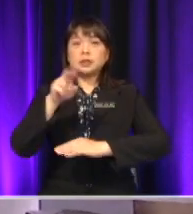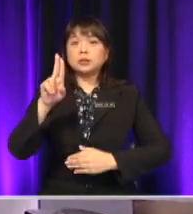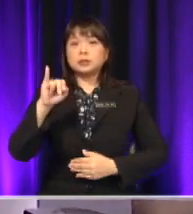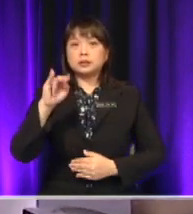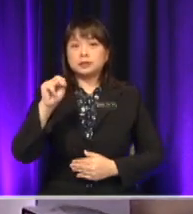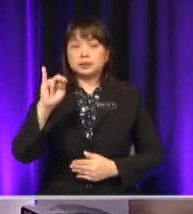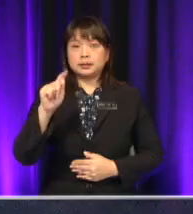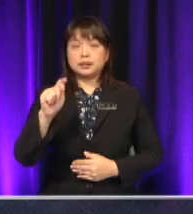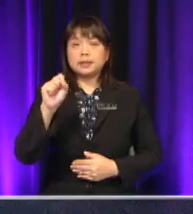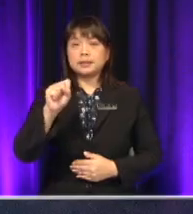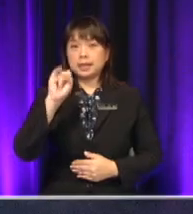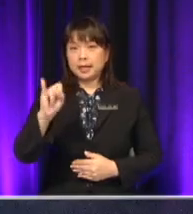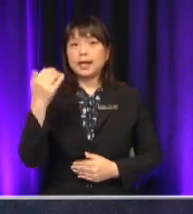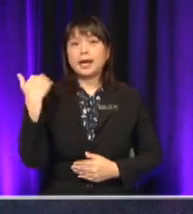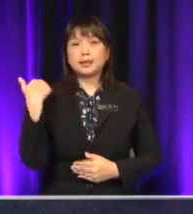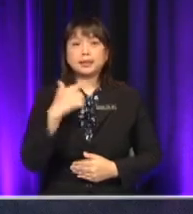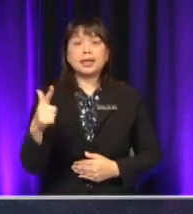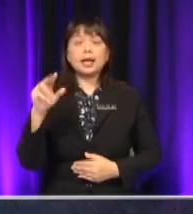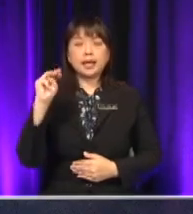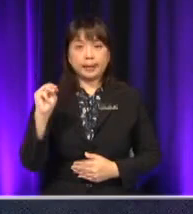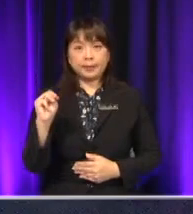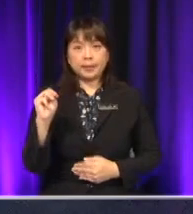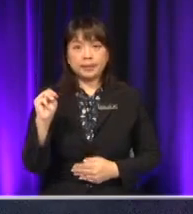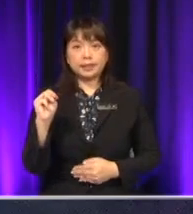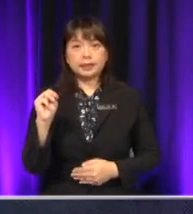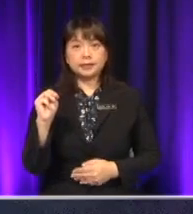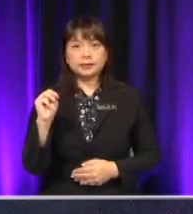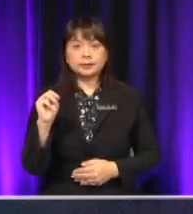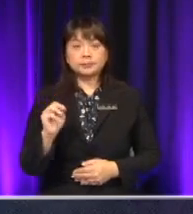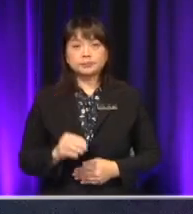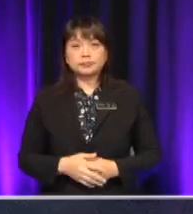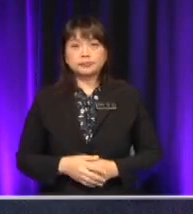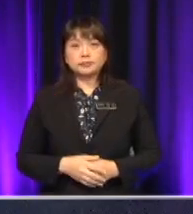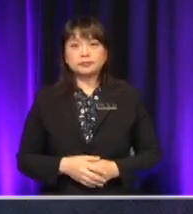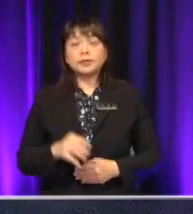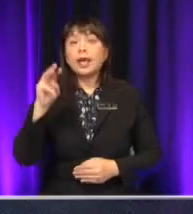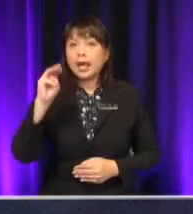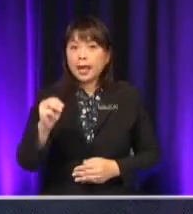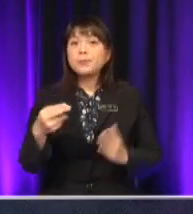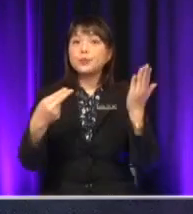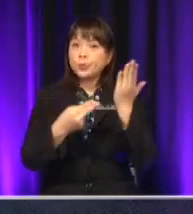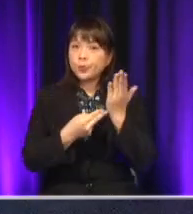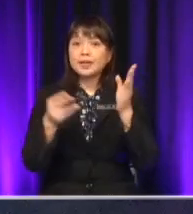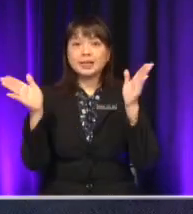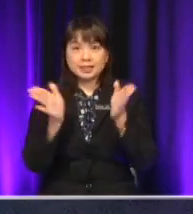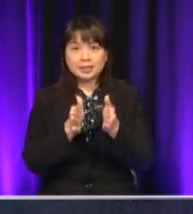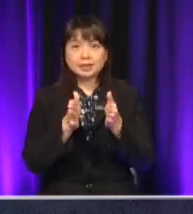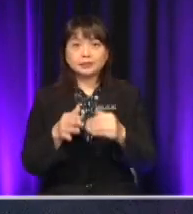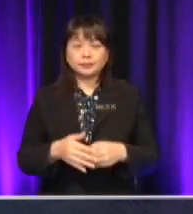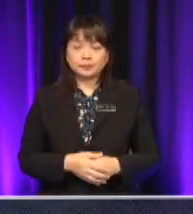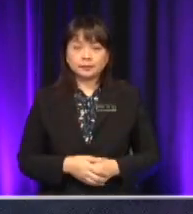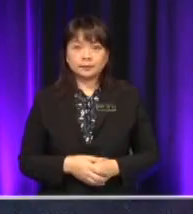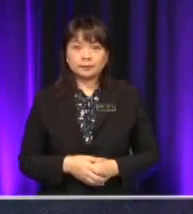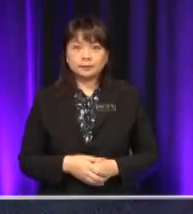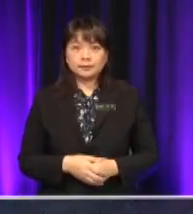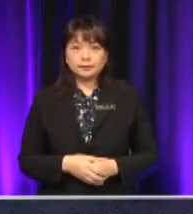meter. Meter? Atau simbol unit SI itu kat situ ada perubahan sikit. M huruf kecil sebenarnya. M huruf kecil. Ya, M huruf